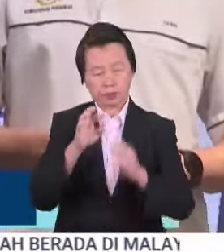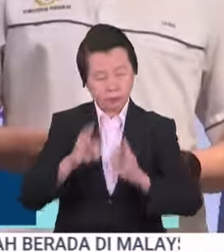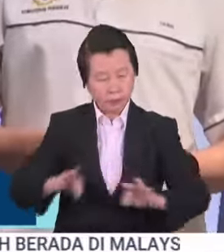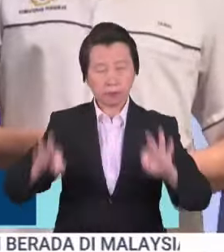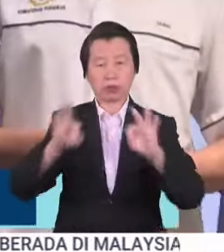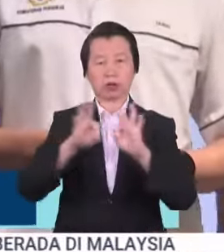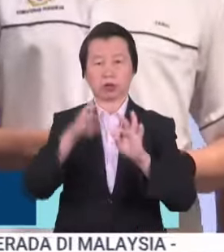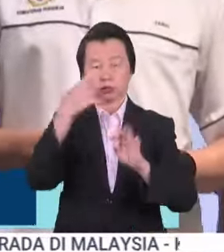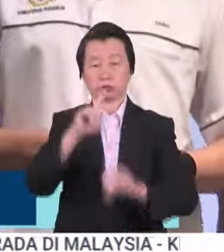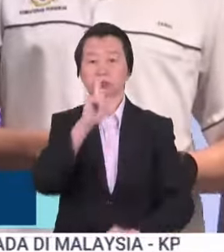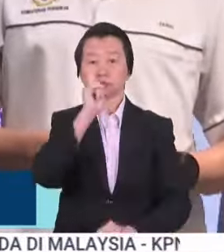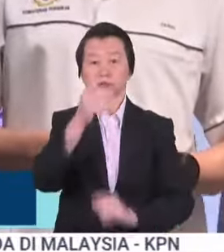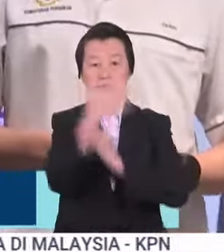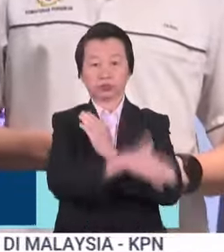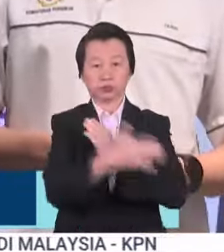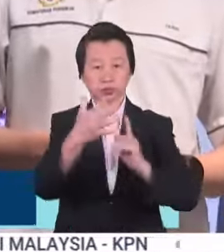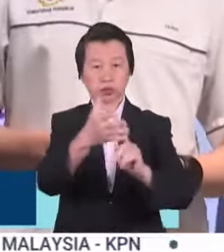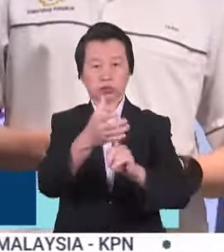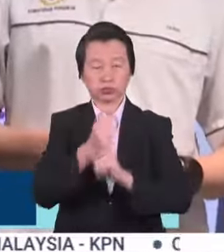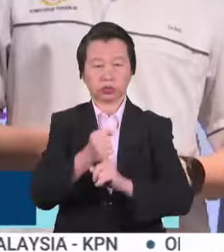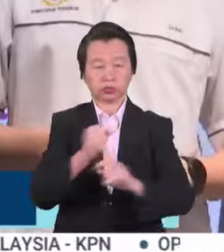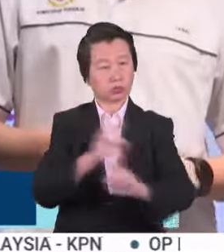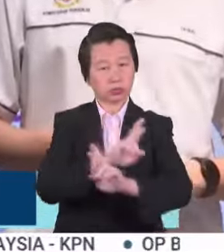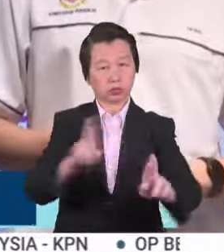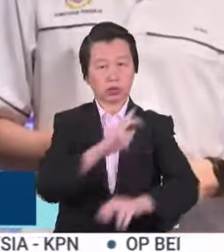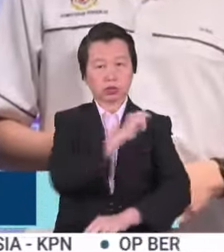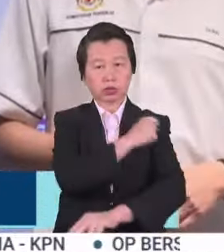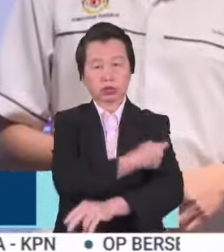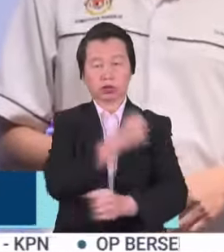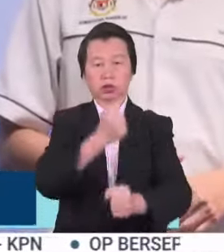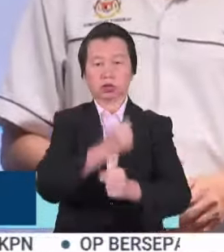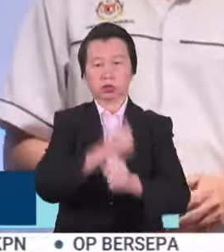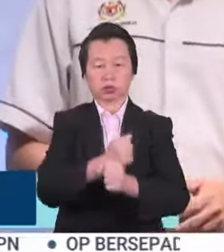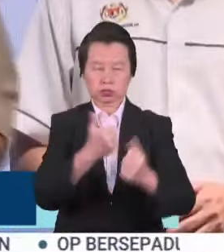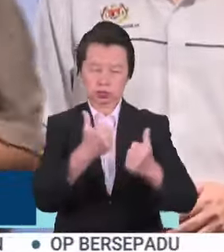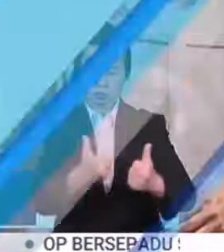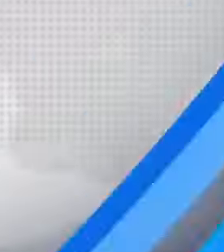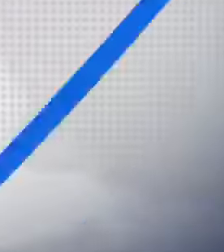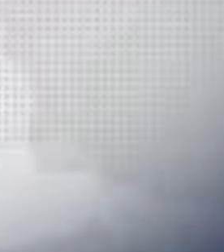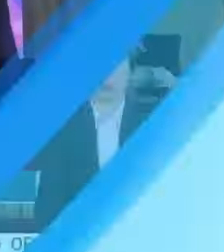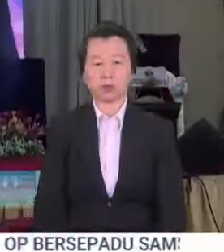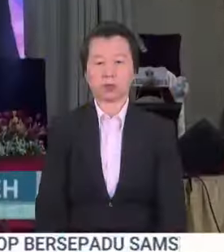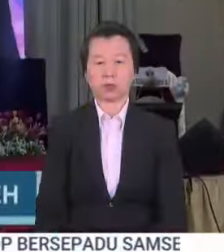penting dalam memastikan negara mencapai ketersediaan tenaga kerja mahir.